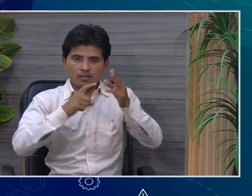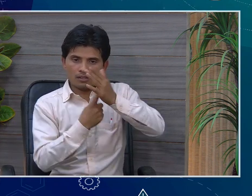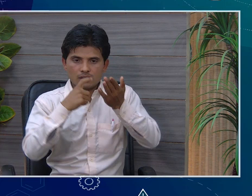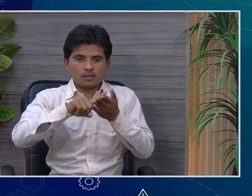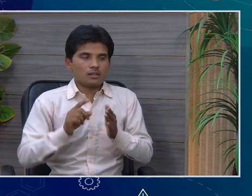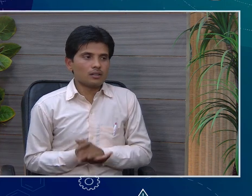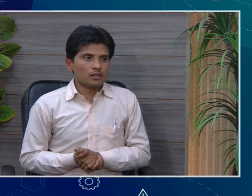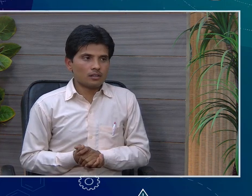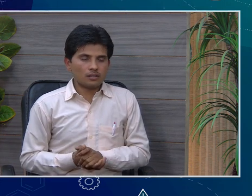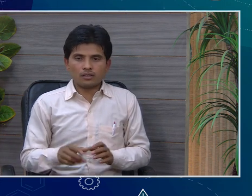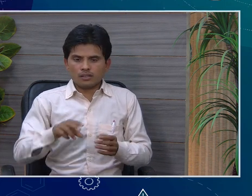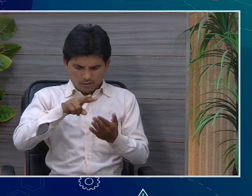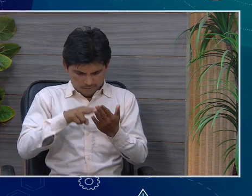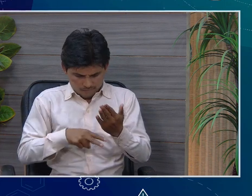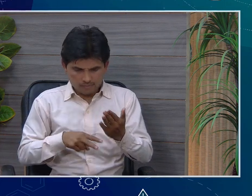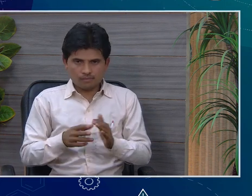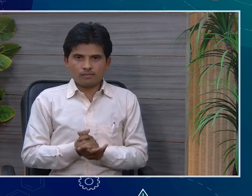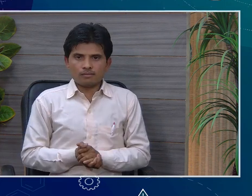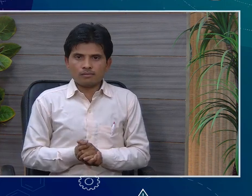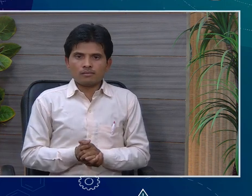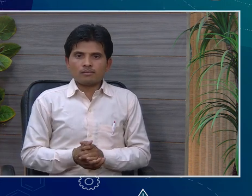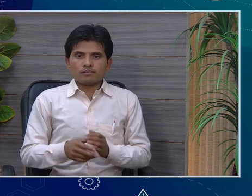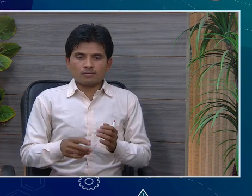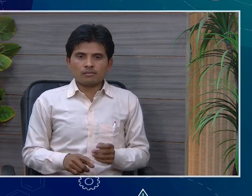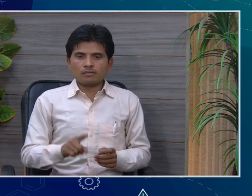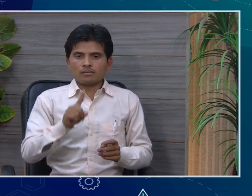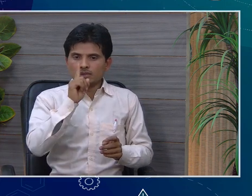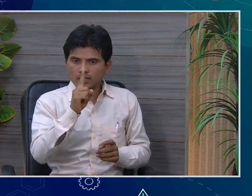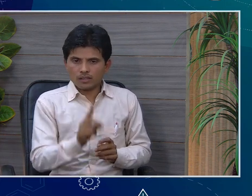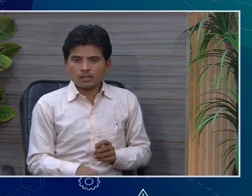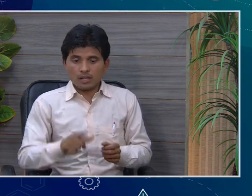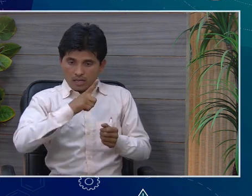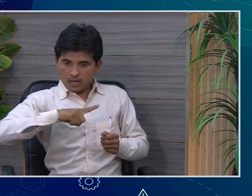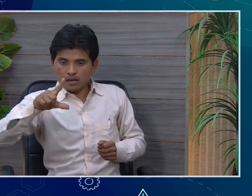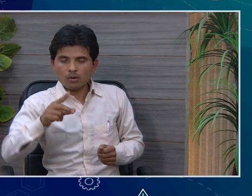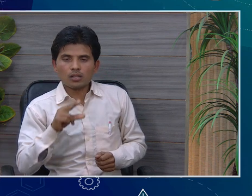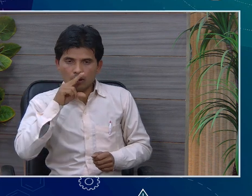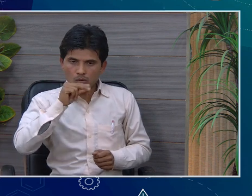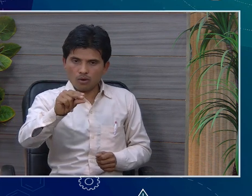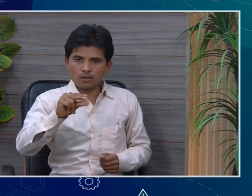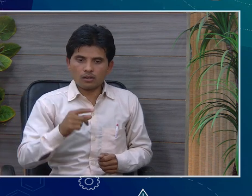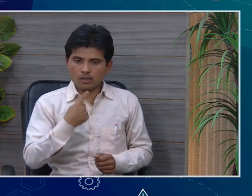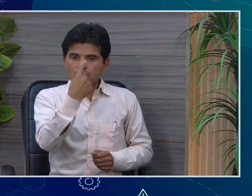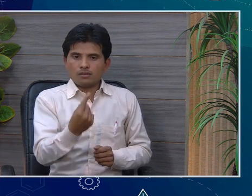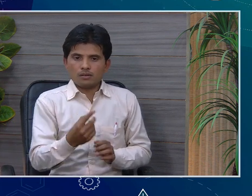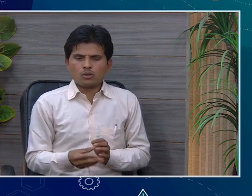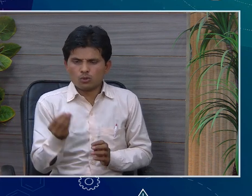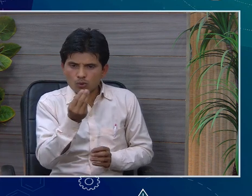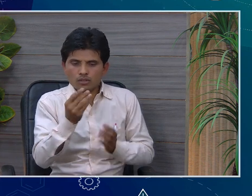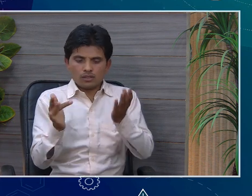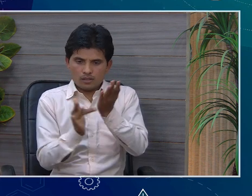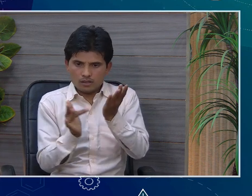देखते हैं या फिर उसमें रीडिंग आती है डिजिटल थर्मोमीटर होते हैं तो इसमें एक और एडवांसमेंट है कि वह भूलकर बताएगा तो इस छोटी सी टेक्नोलॉजी जो है